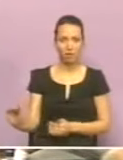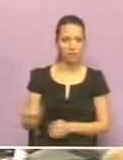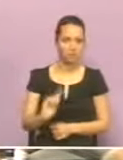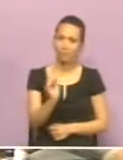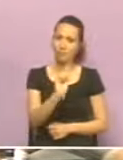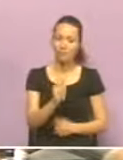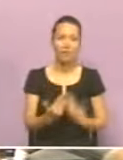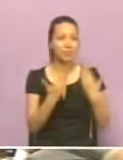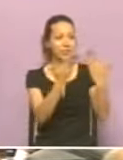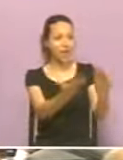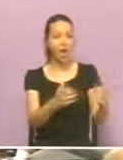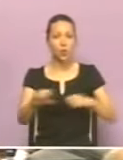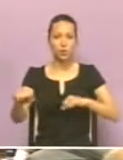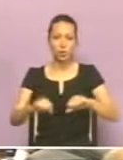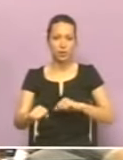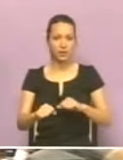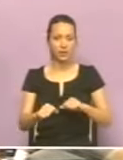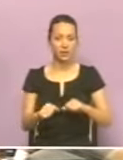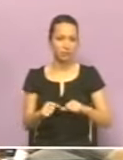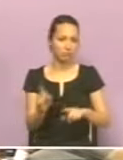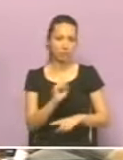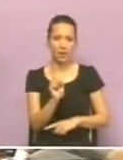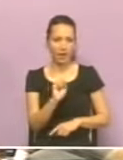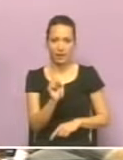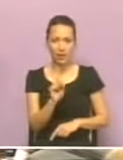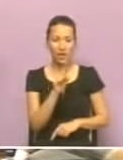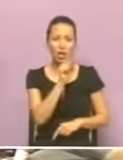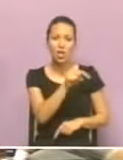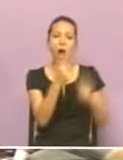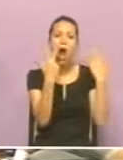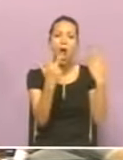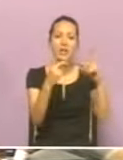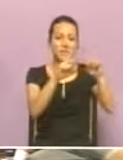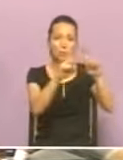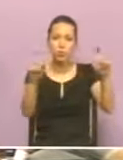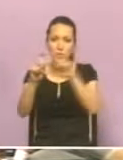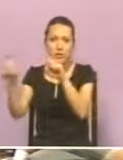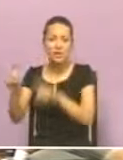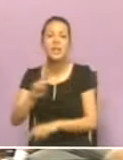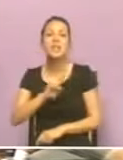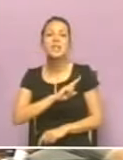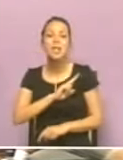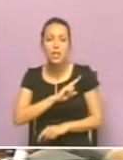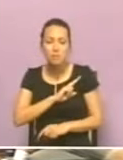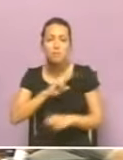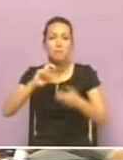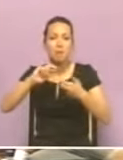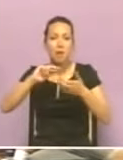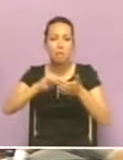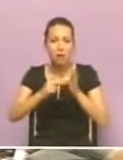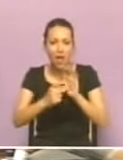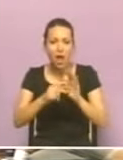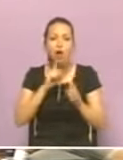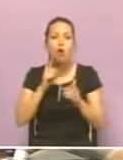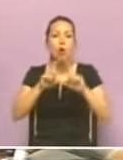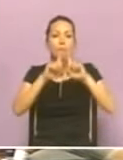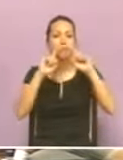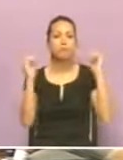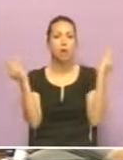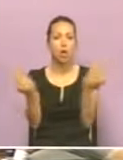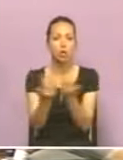imaju kancelarije za sedenje. Dakle, u tih 8 ustanova već postoji plan koje će prostorije biti iskorišćene